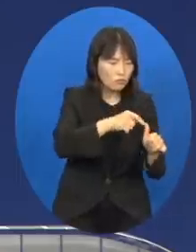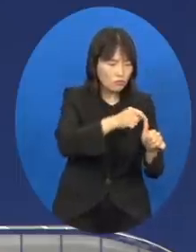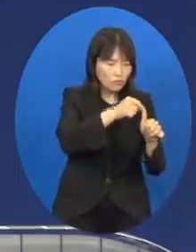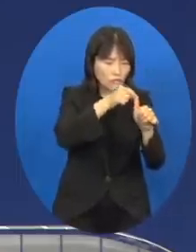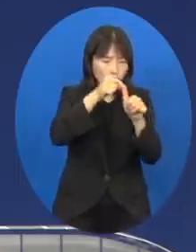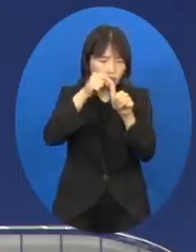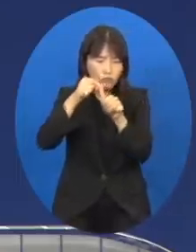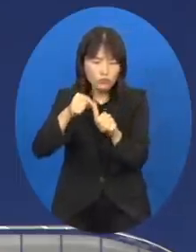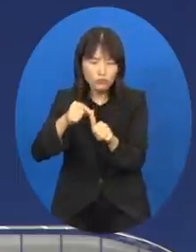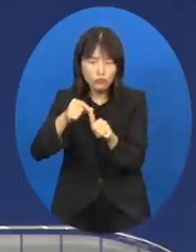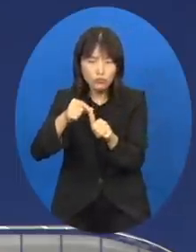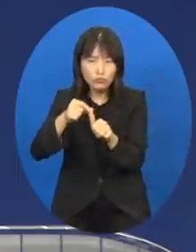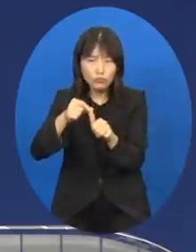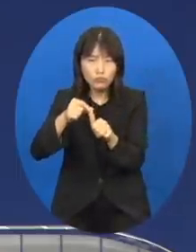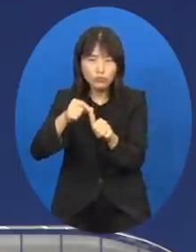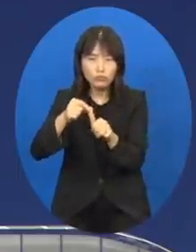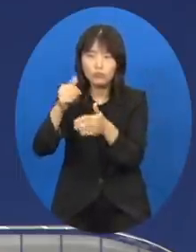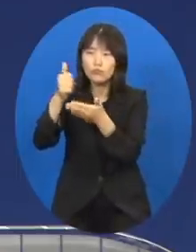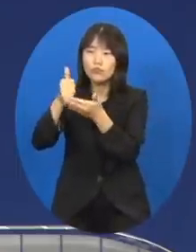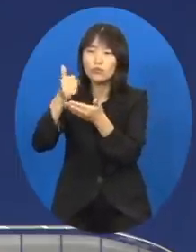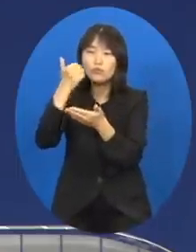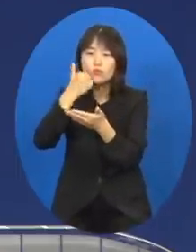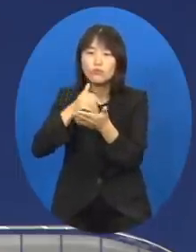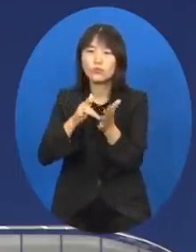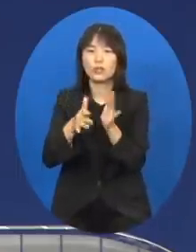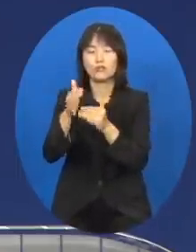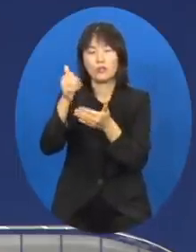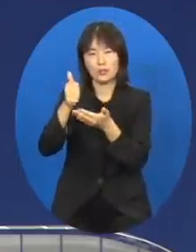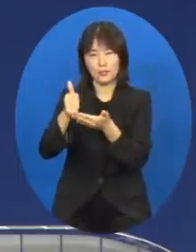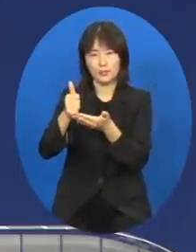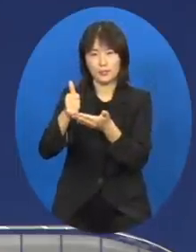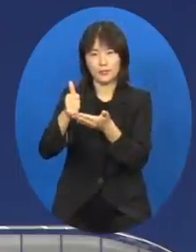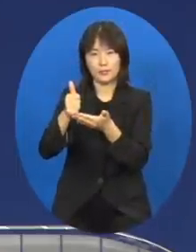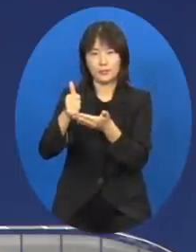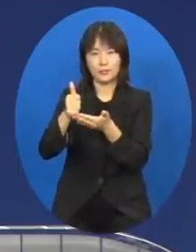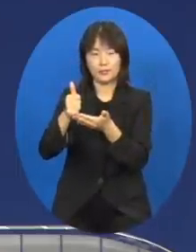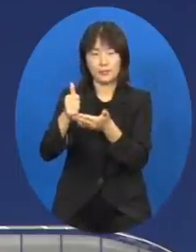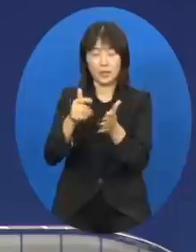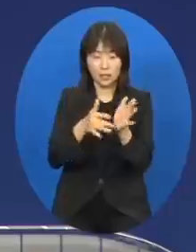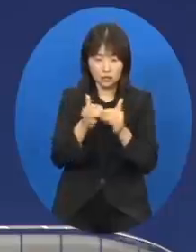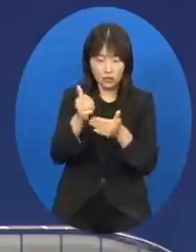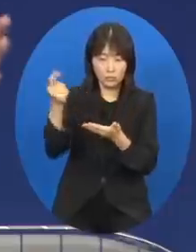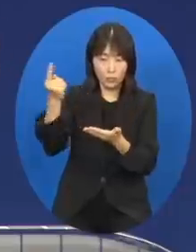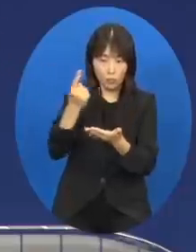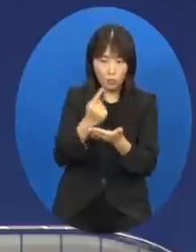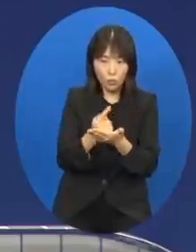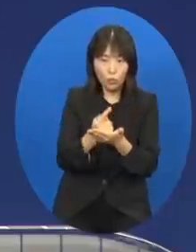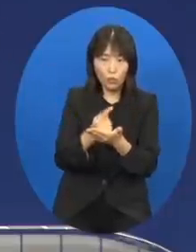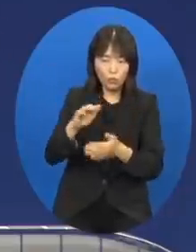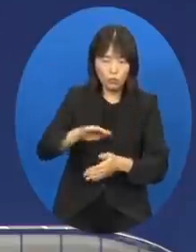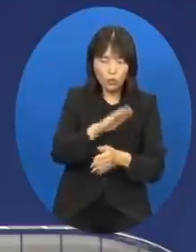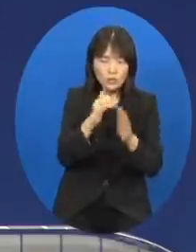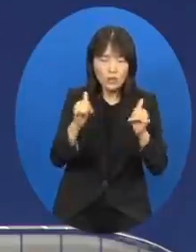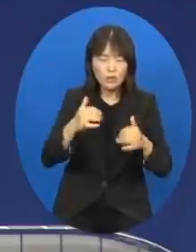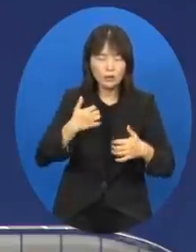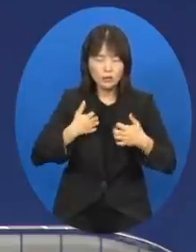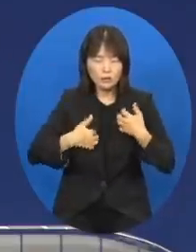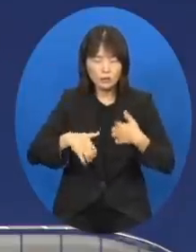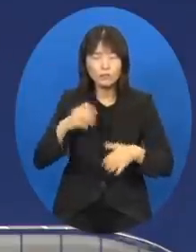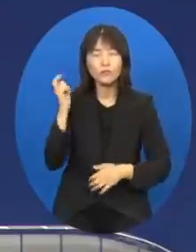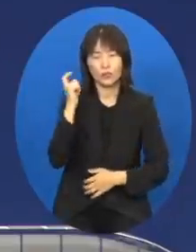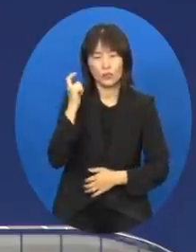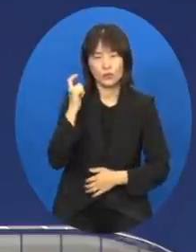분, 그분이 예수님이신 거예요. 그래서 예수님이 오신 것은 모든 사람에게 기쁜 소식인